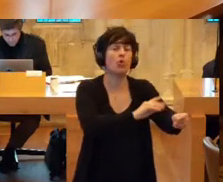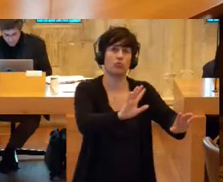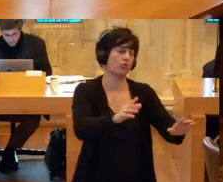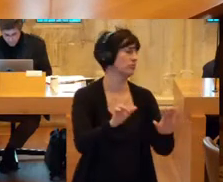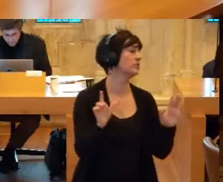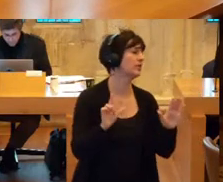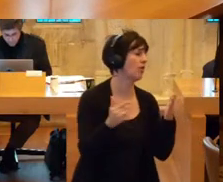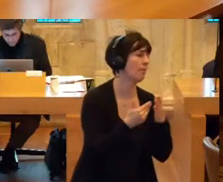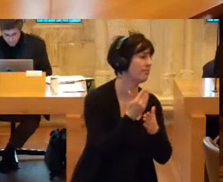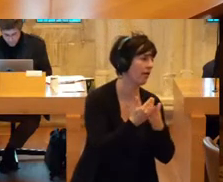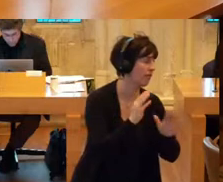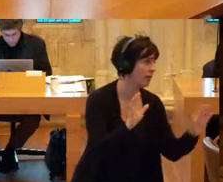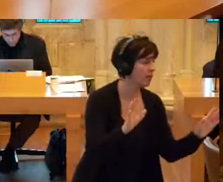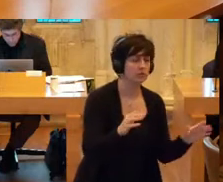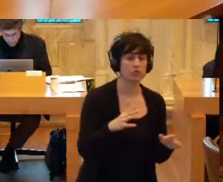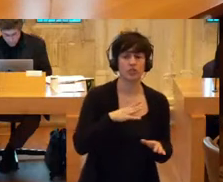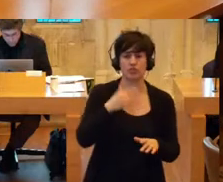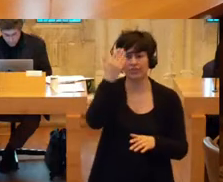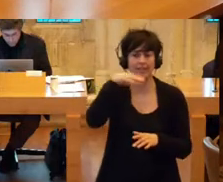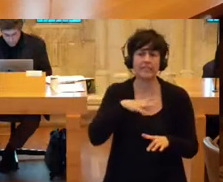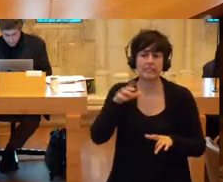ce pays qui, heureusement d'ailleurs, se lèvent beaucoup plus tôt.